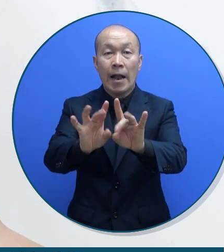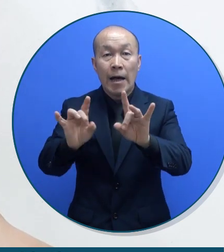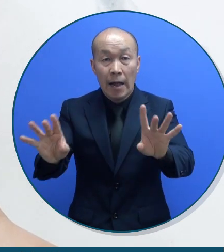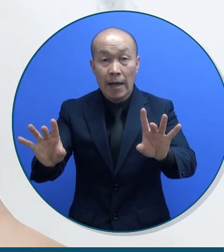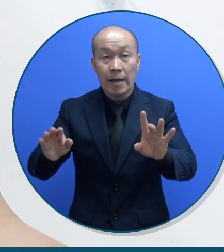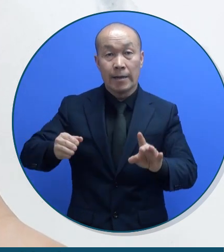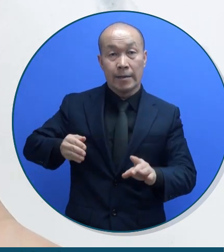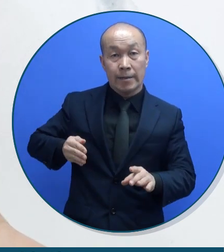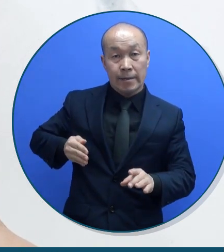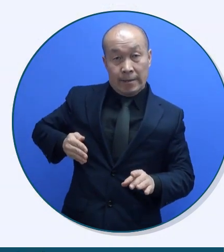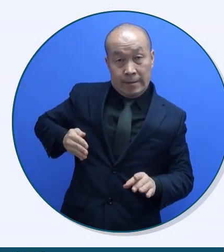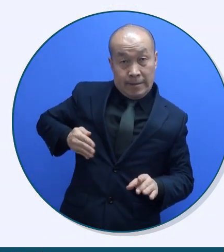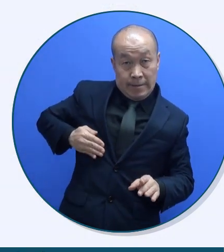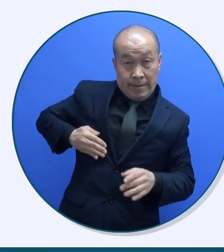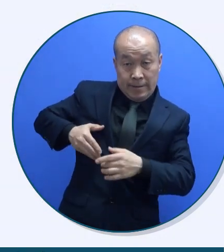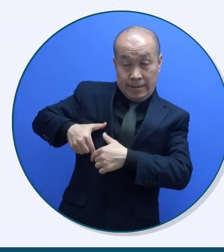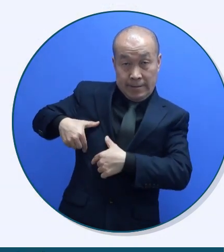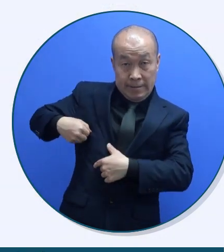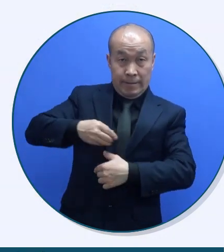참고하세요.